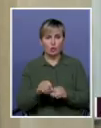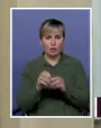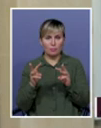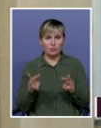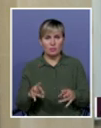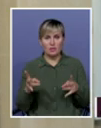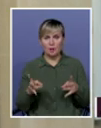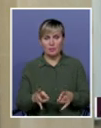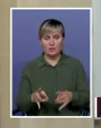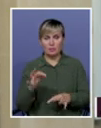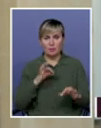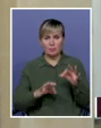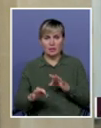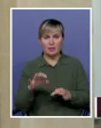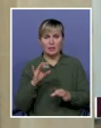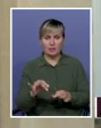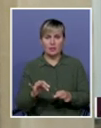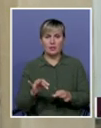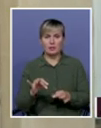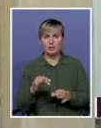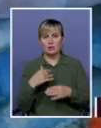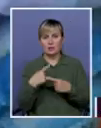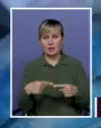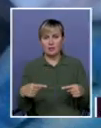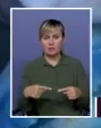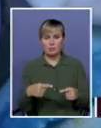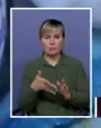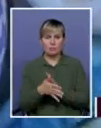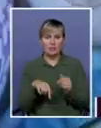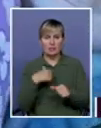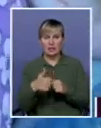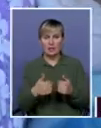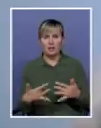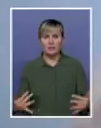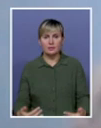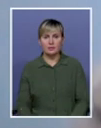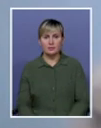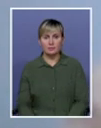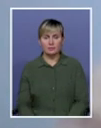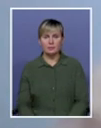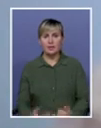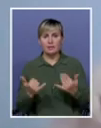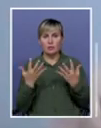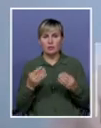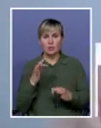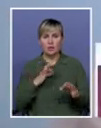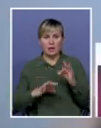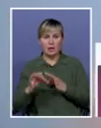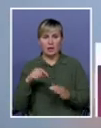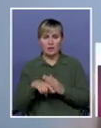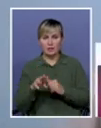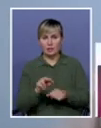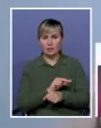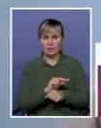обеспечено необходимыми препаратами и сопутствующими расходными материалами. На сегодняшний день лекарственные препараты для